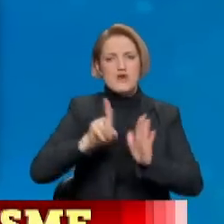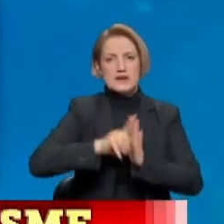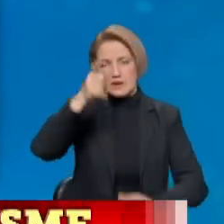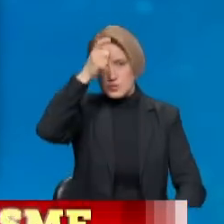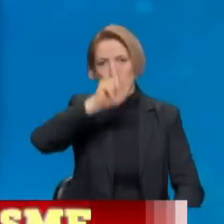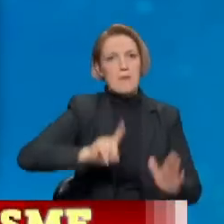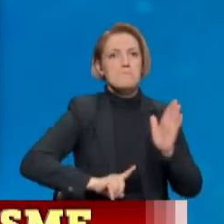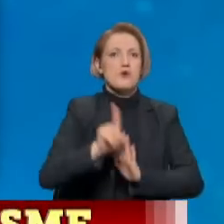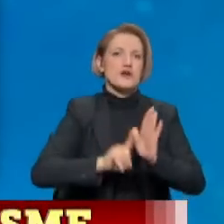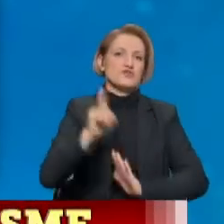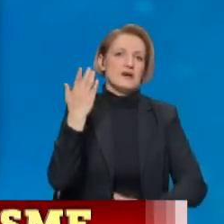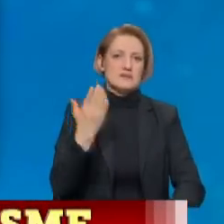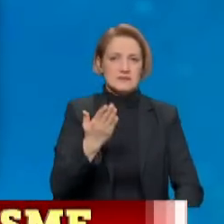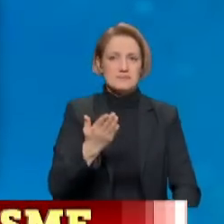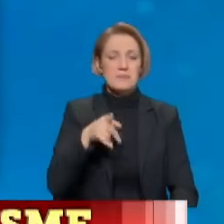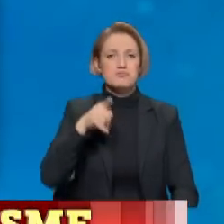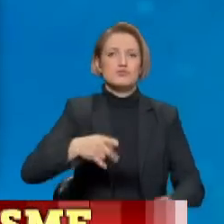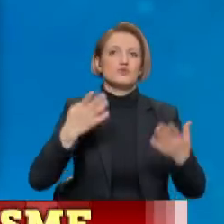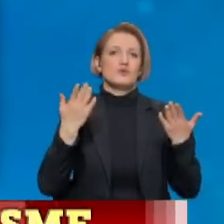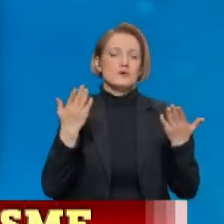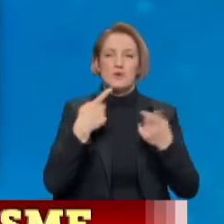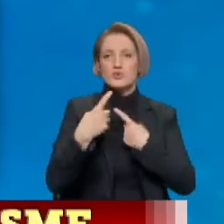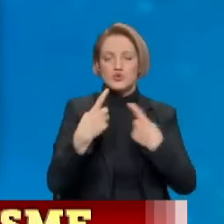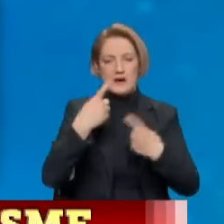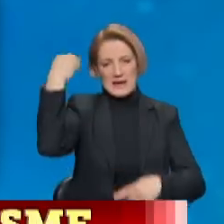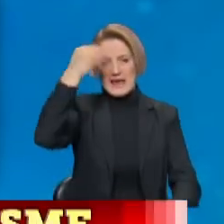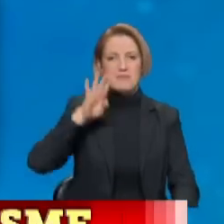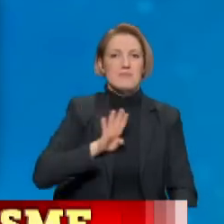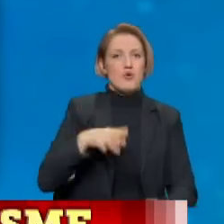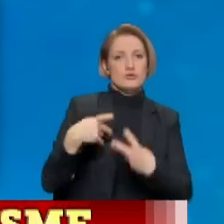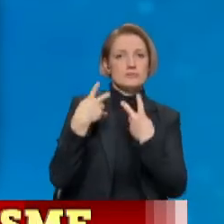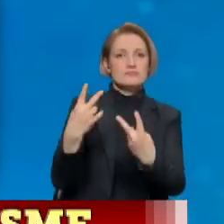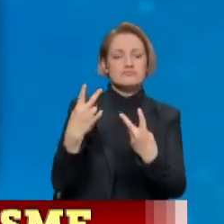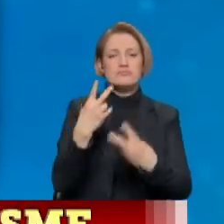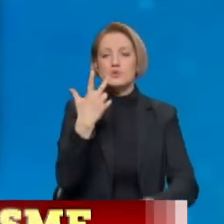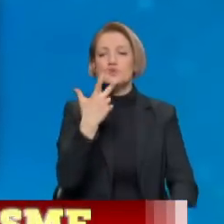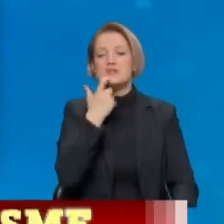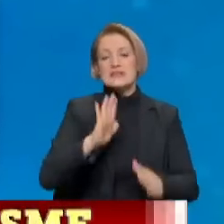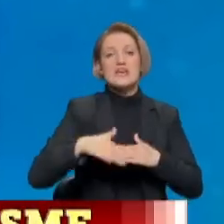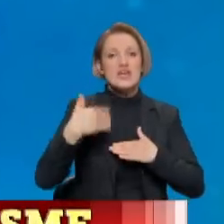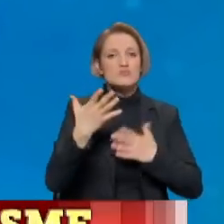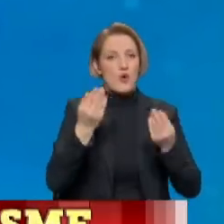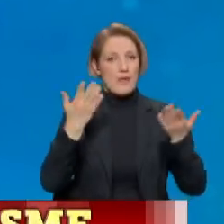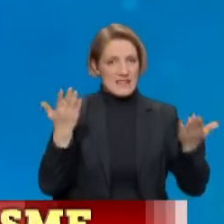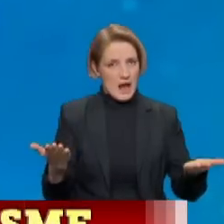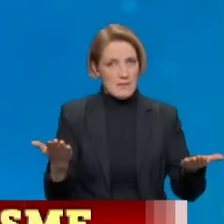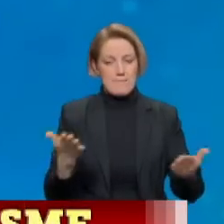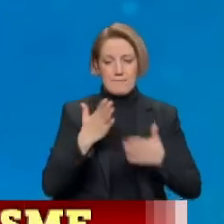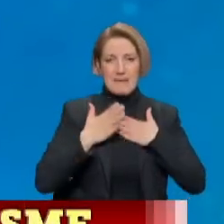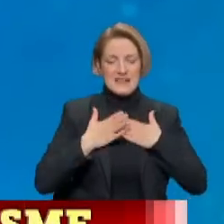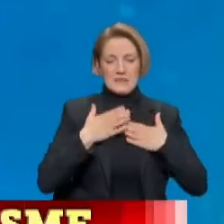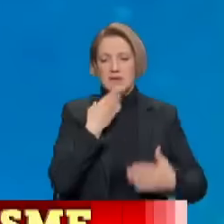Türkiye'de başaracağız. Bu mesaj Ekrem İmamoğlu'na ait. Aradan 3 yıl geçmiş olabilir ama